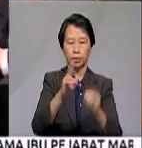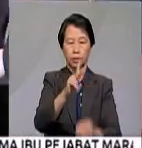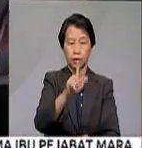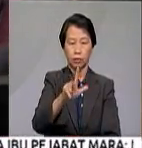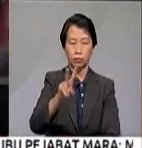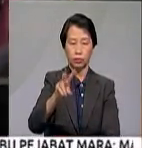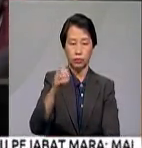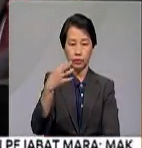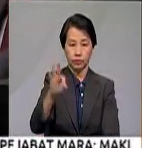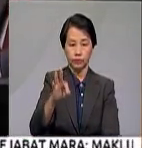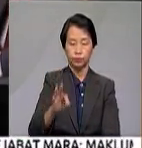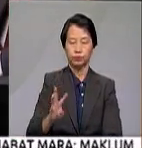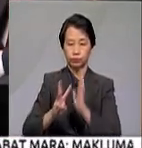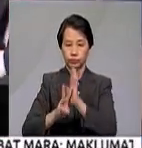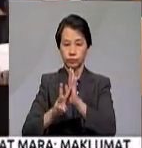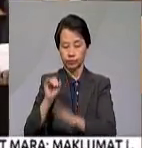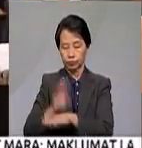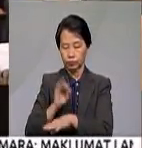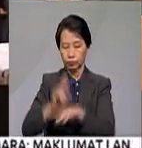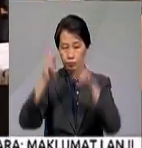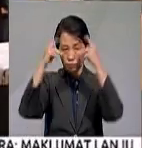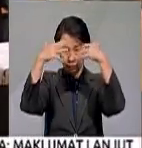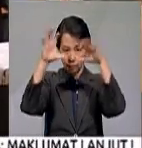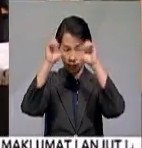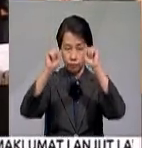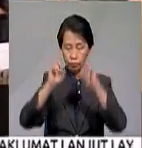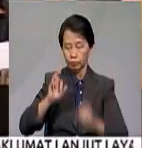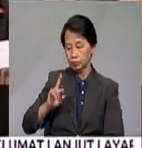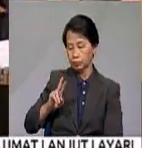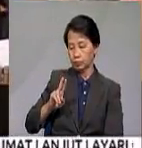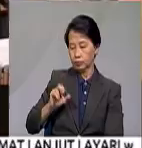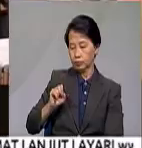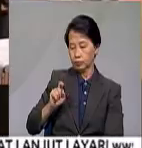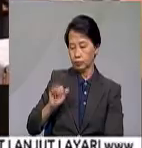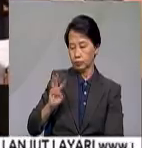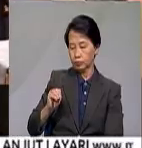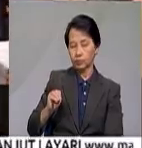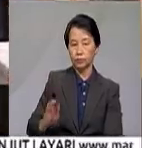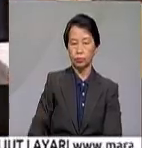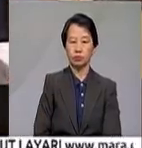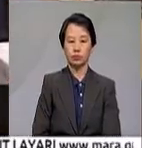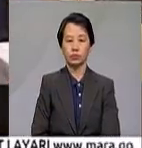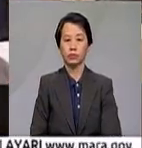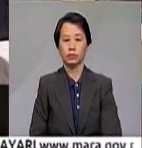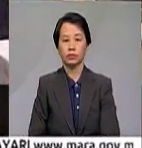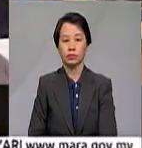Negara itu diwakili penasihat kepada Presidennya Rustam Kasimov.